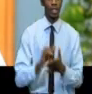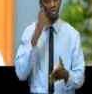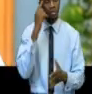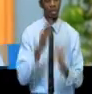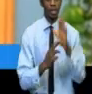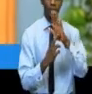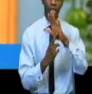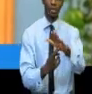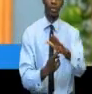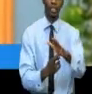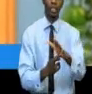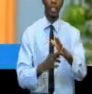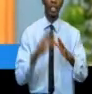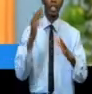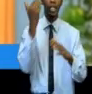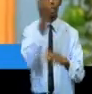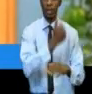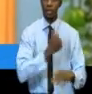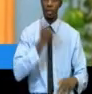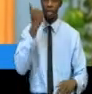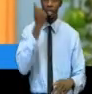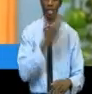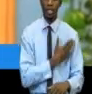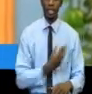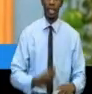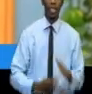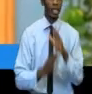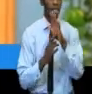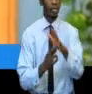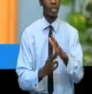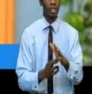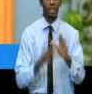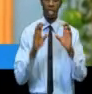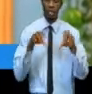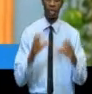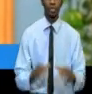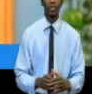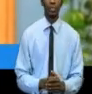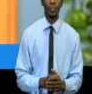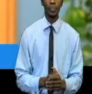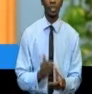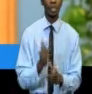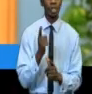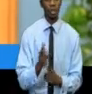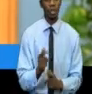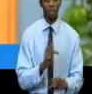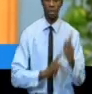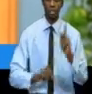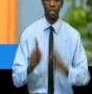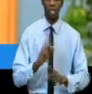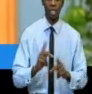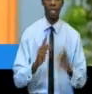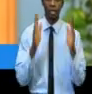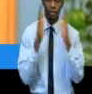si vous allez partout dans toutes les provinces, les gens prient pour Mazembe. Donc